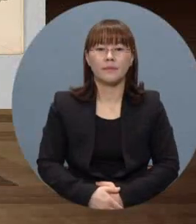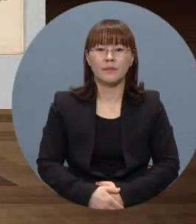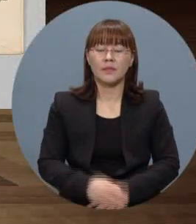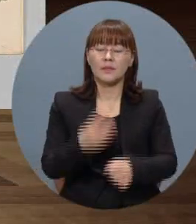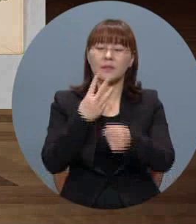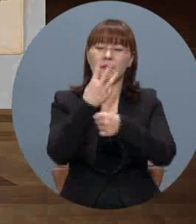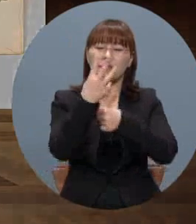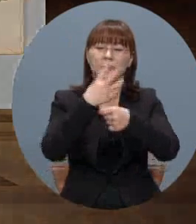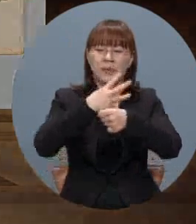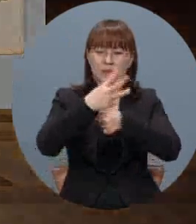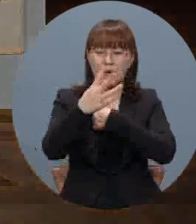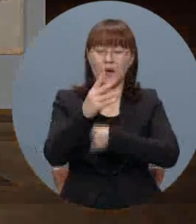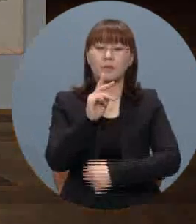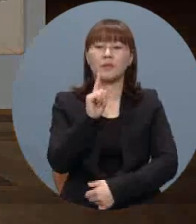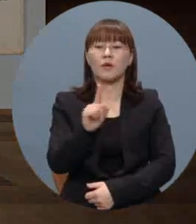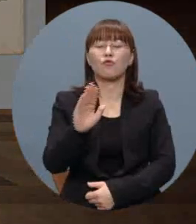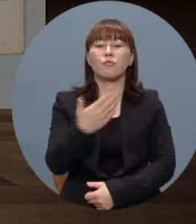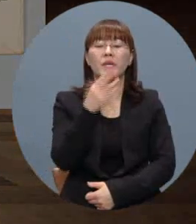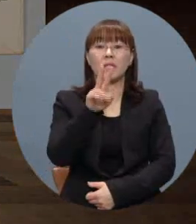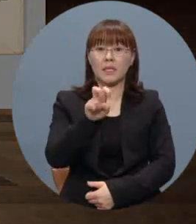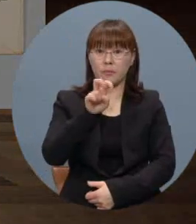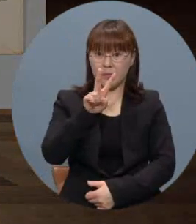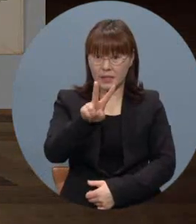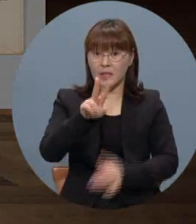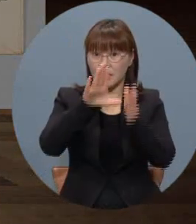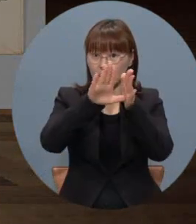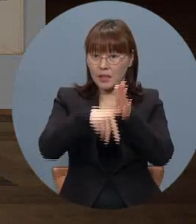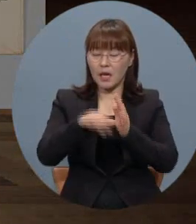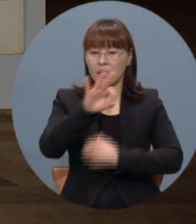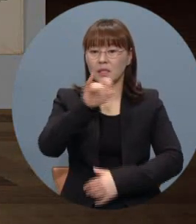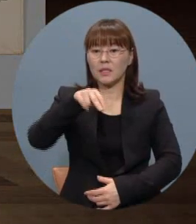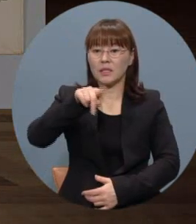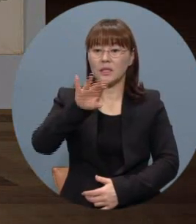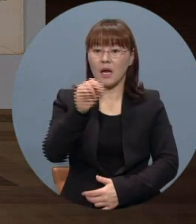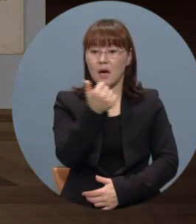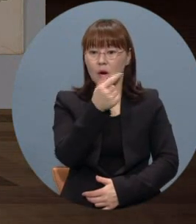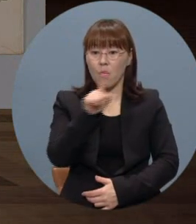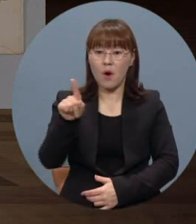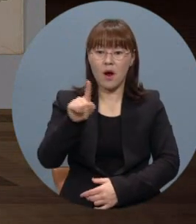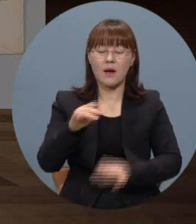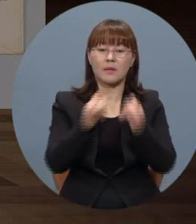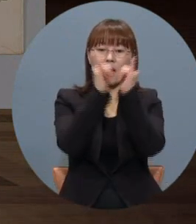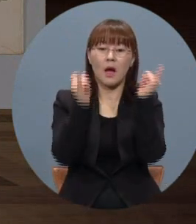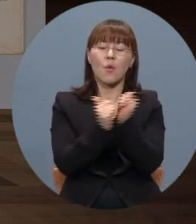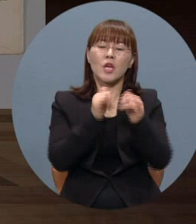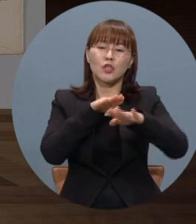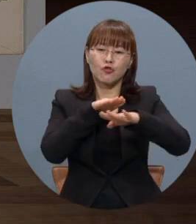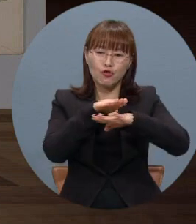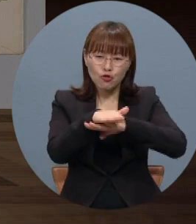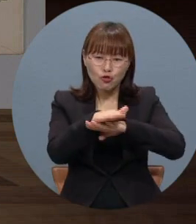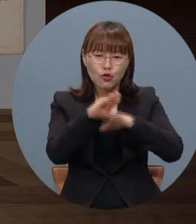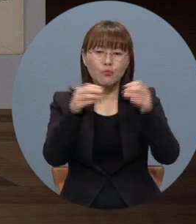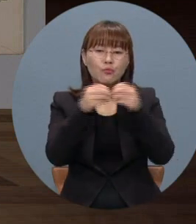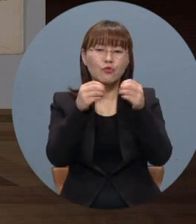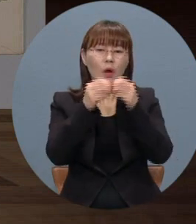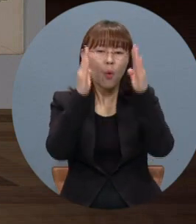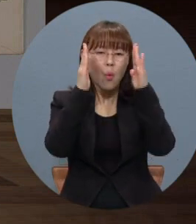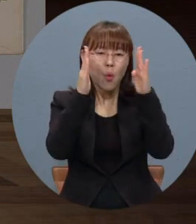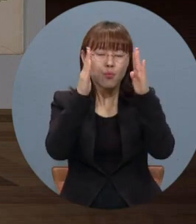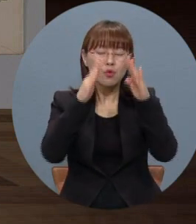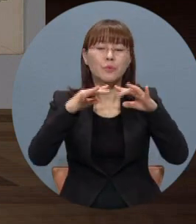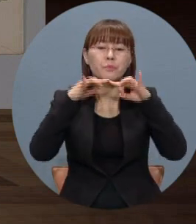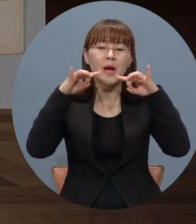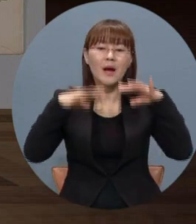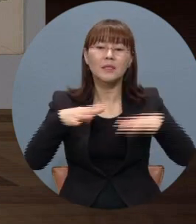3년 뒤인 1922년 이상화 시인은 사회주의 문학을 공부하기 위해 필요한 프랑스어를 배우러